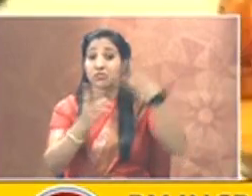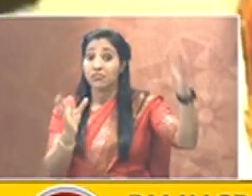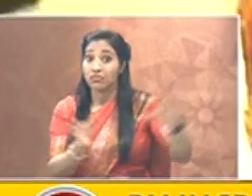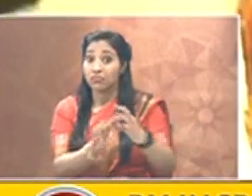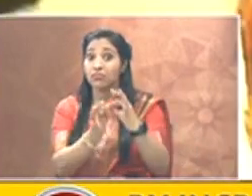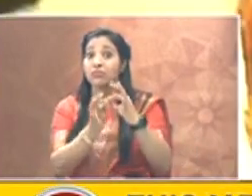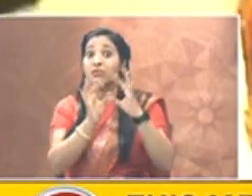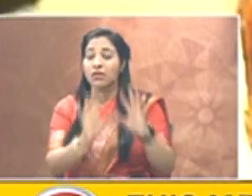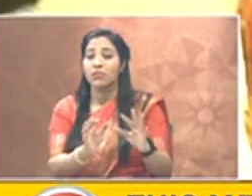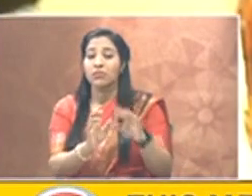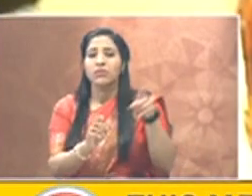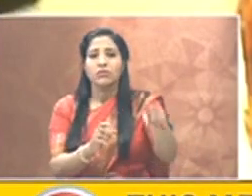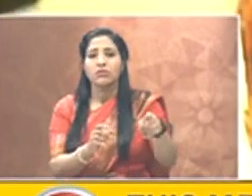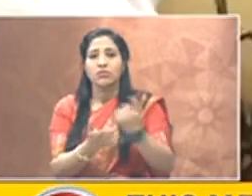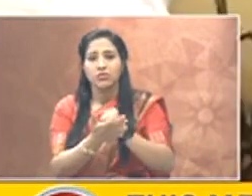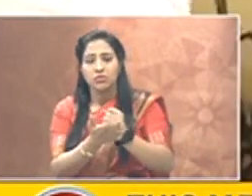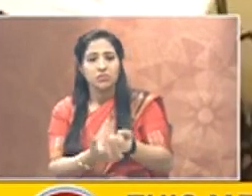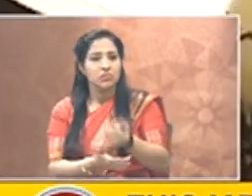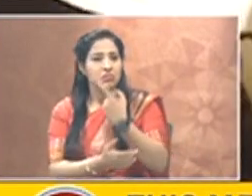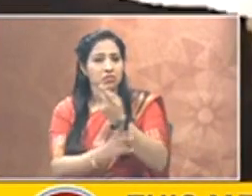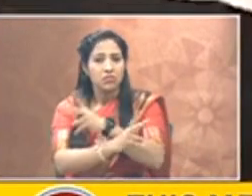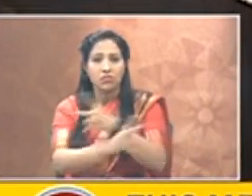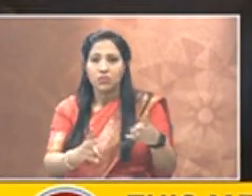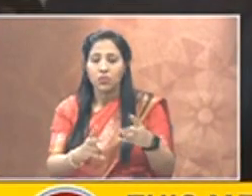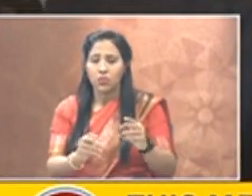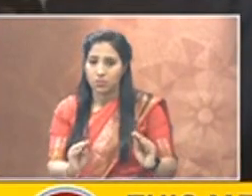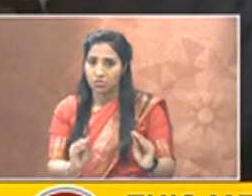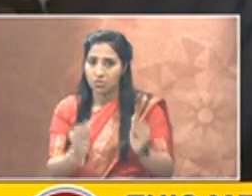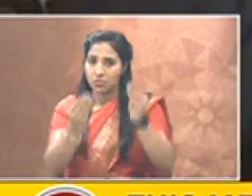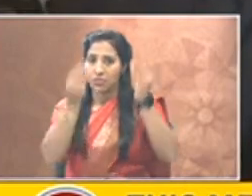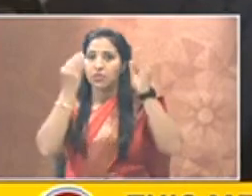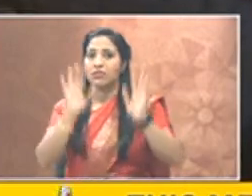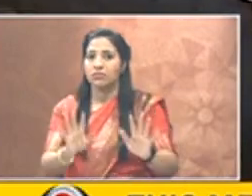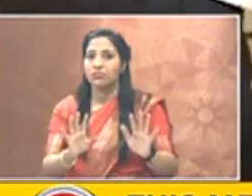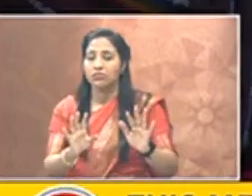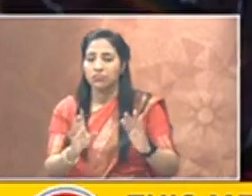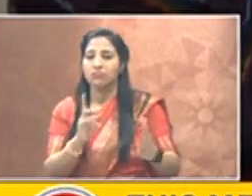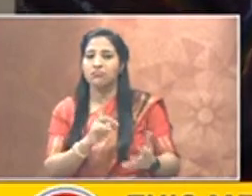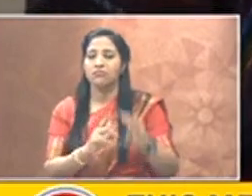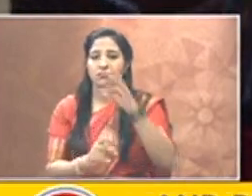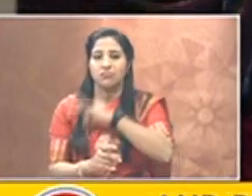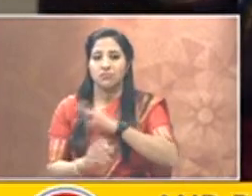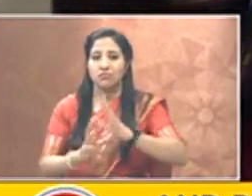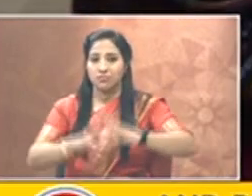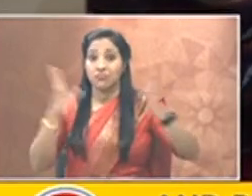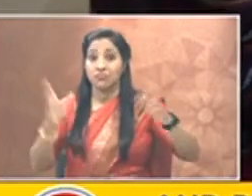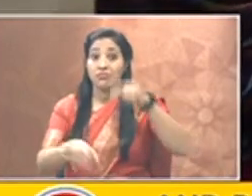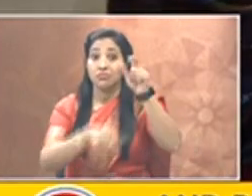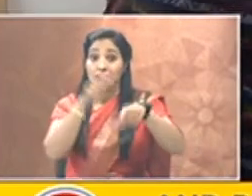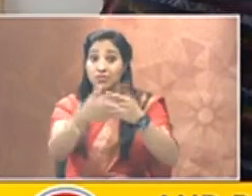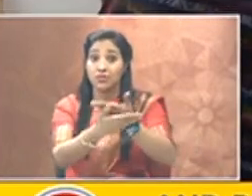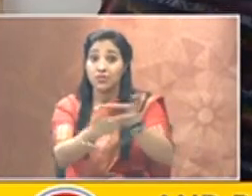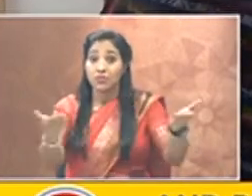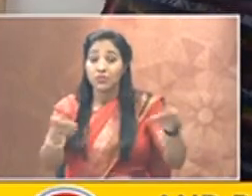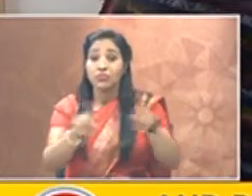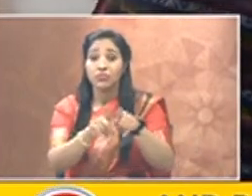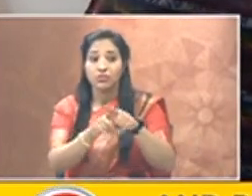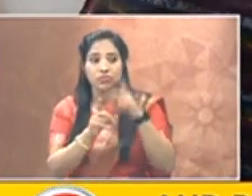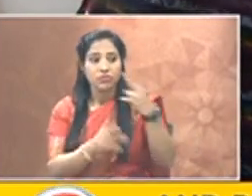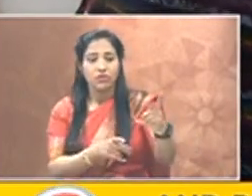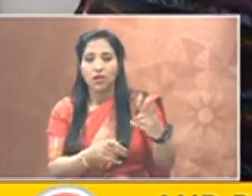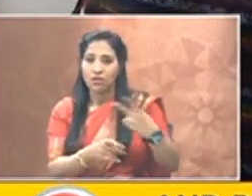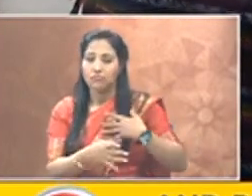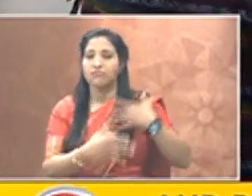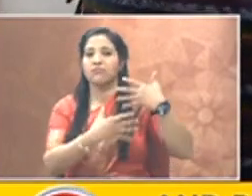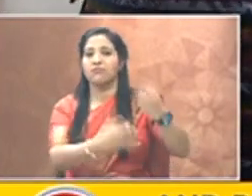से ये चिकित्सा पद्धति और बेहतर परिणाम देंगे और लोगों का इनके प्रति